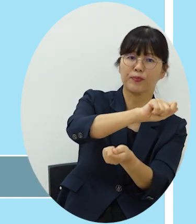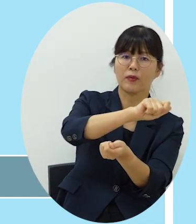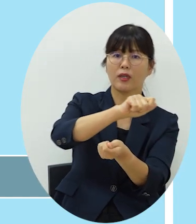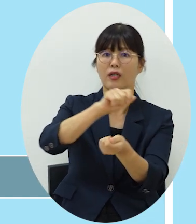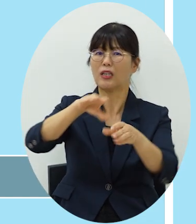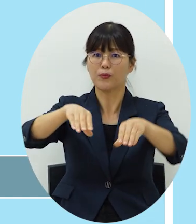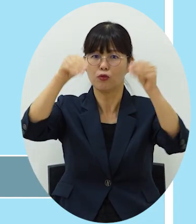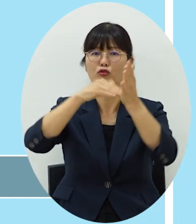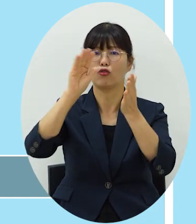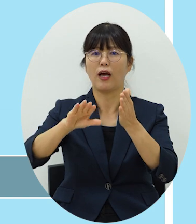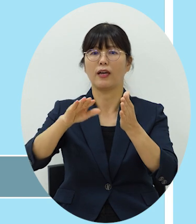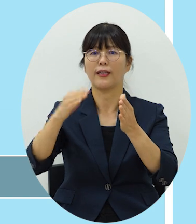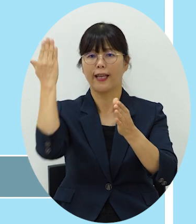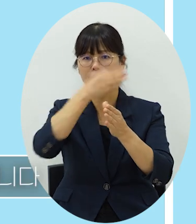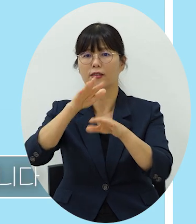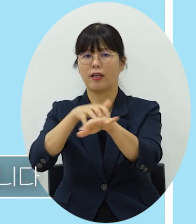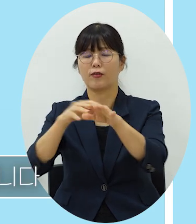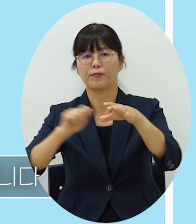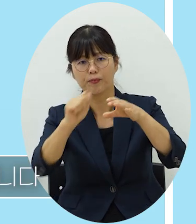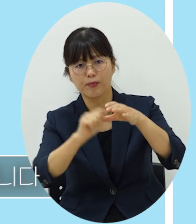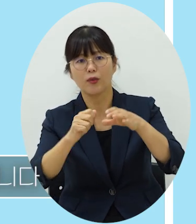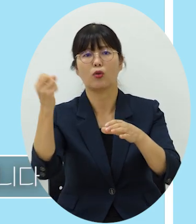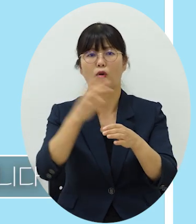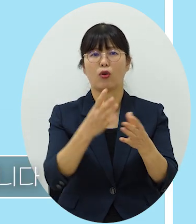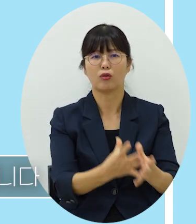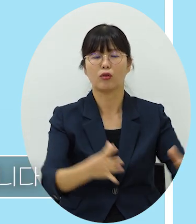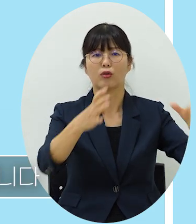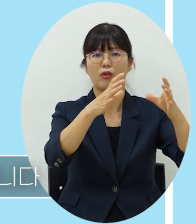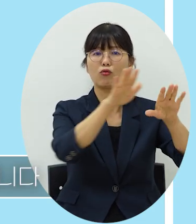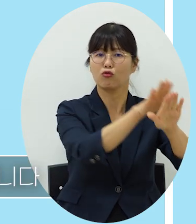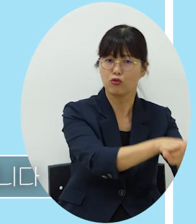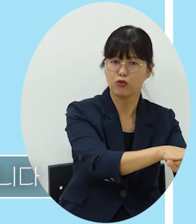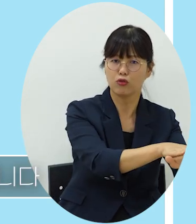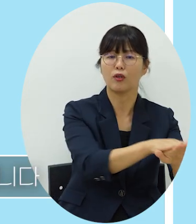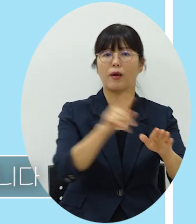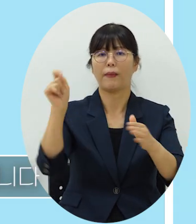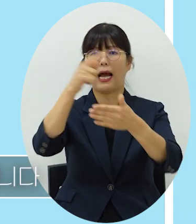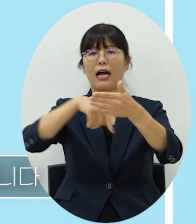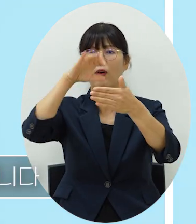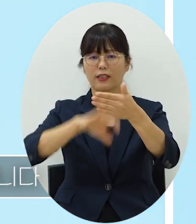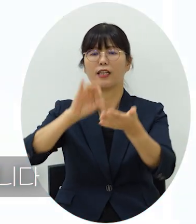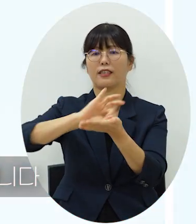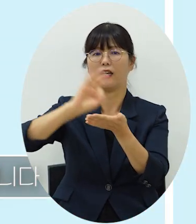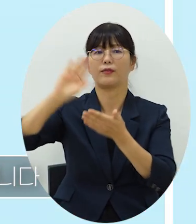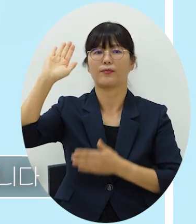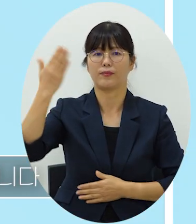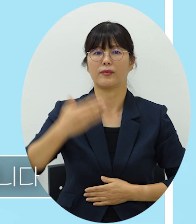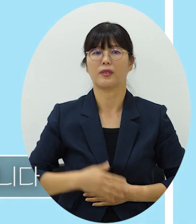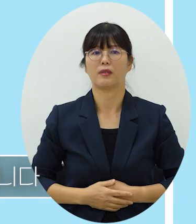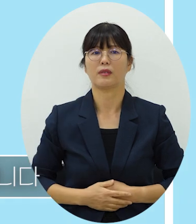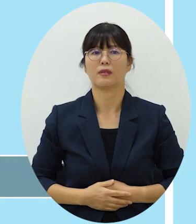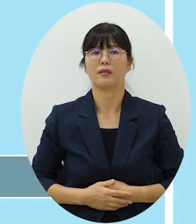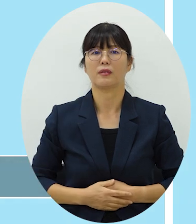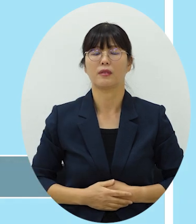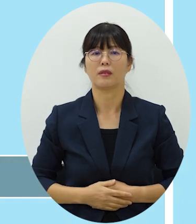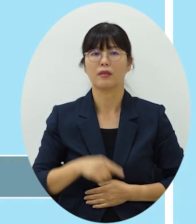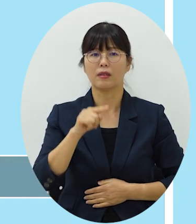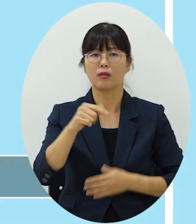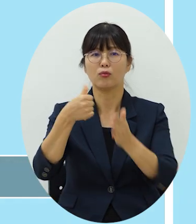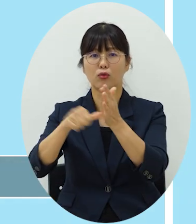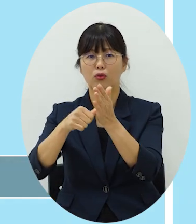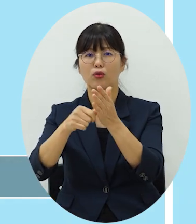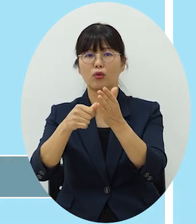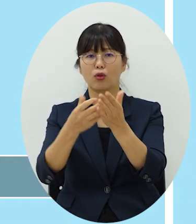마른 소독거즈로 닦거나 말려서 소독된 밀폐 용기에 보관하도록 하여 이른 시일 안에 사용하도록 합니다. 소독